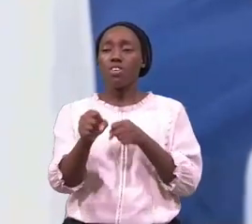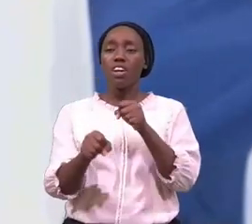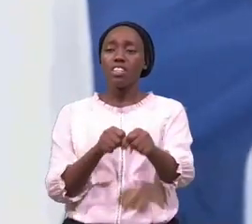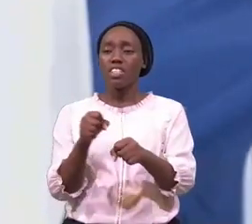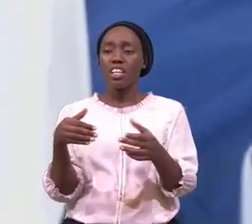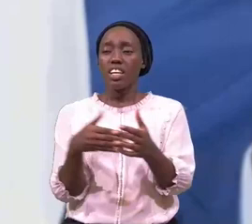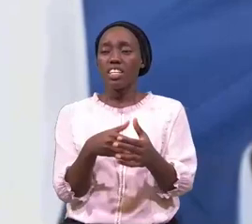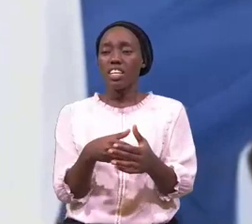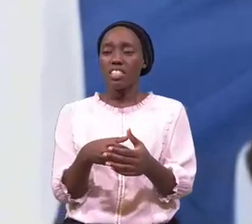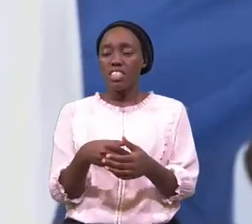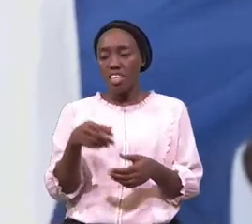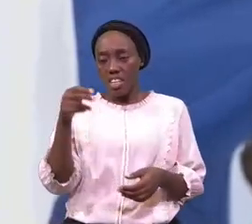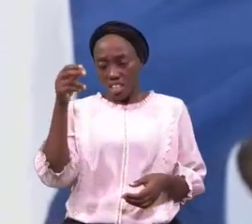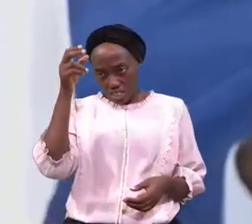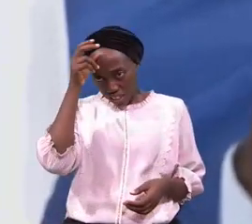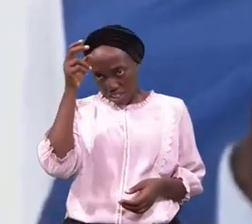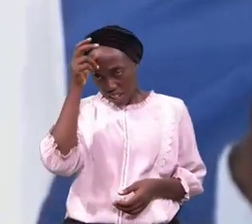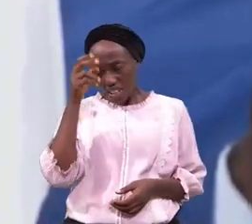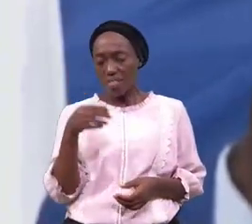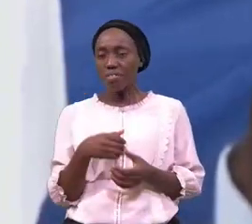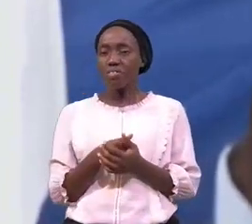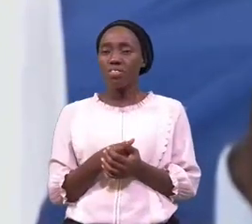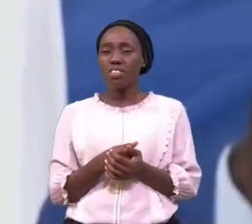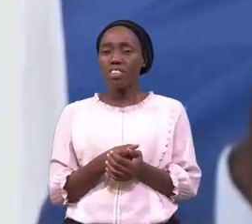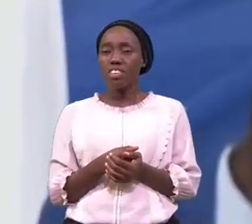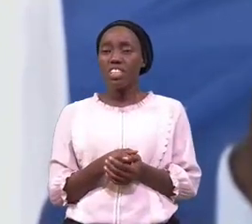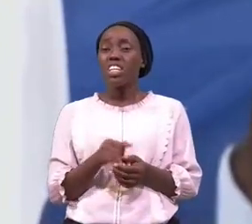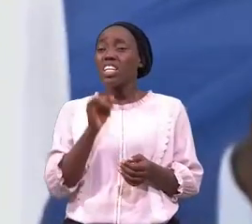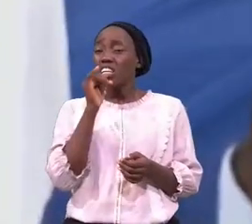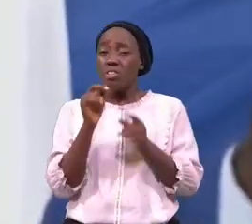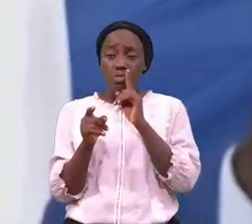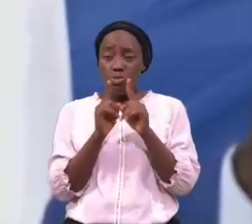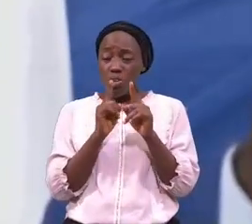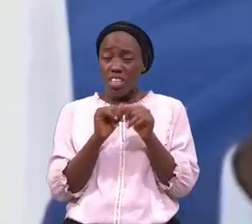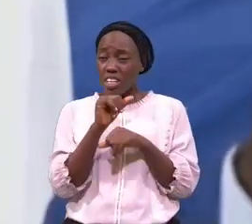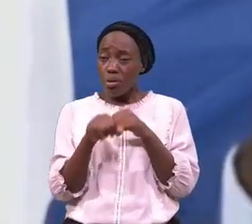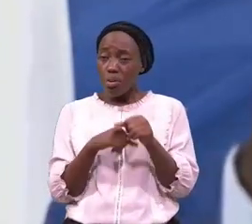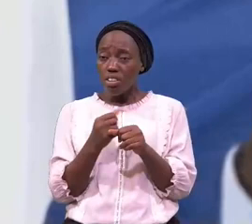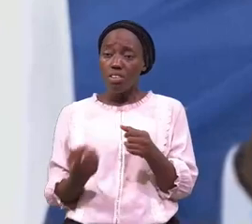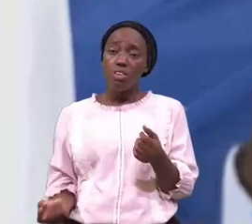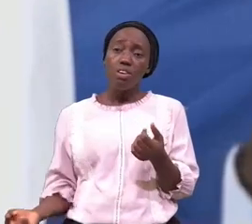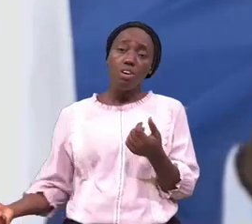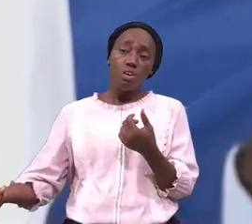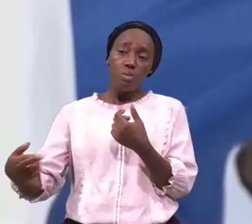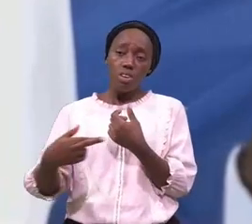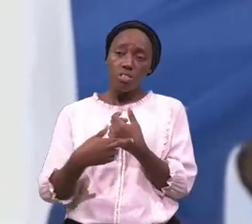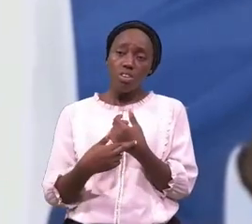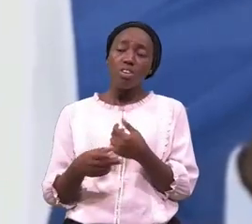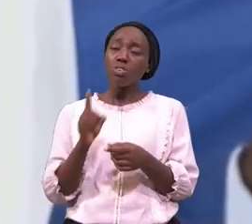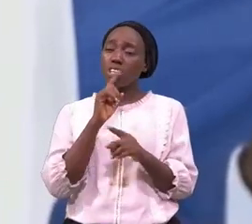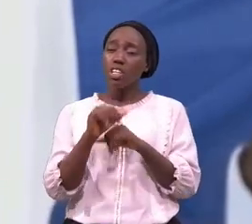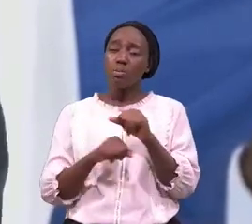Nous reposons donc les luttes contre Satan, contre le péché, le repos. Il parle de la restauration. Il parle